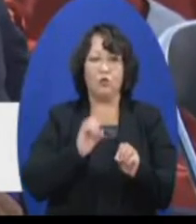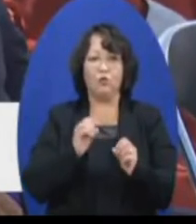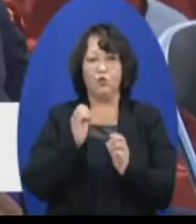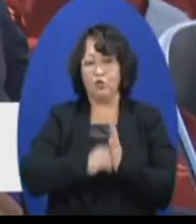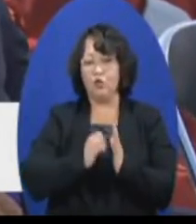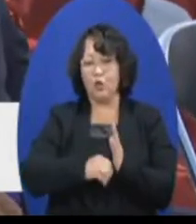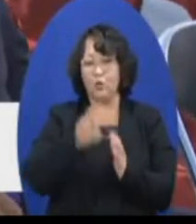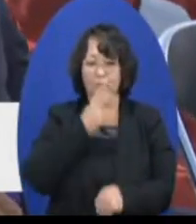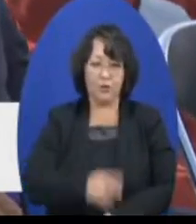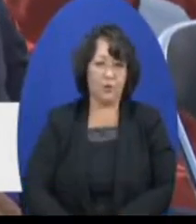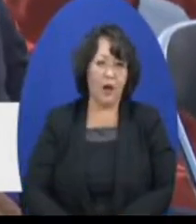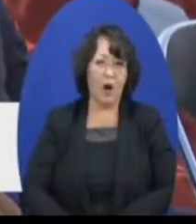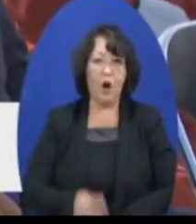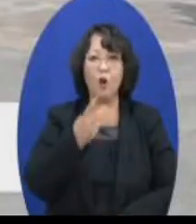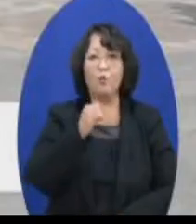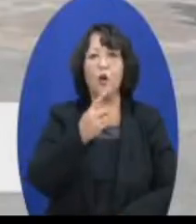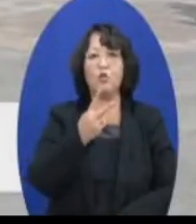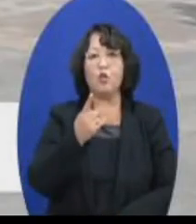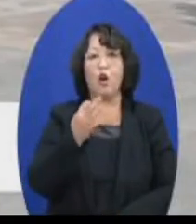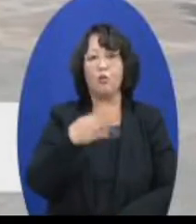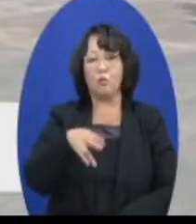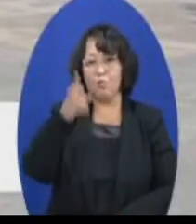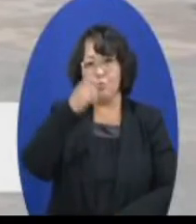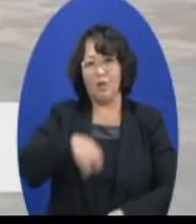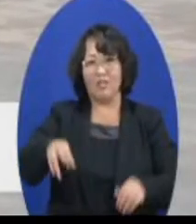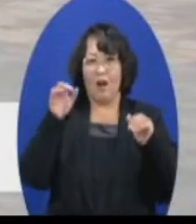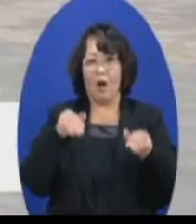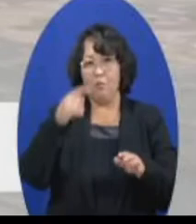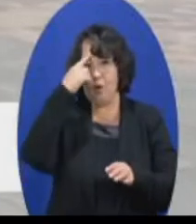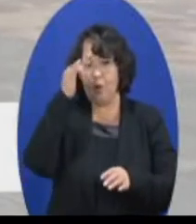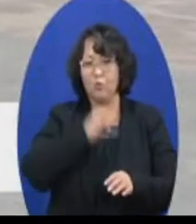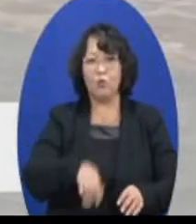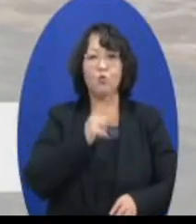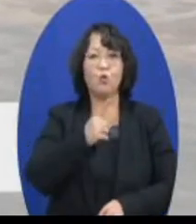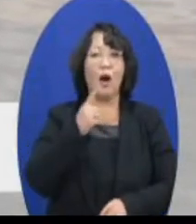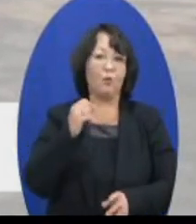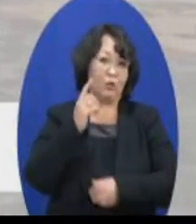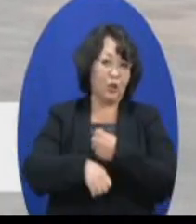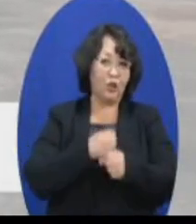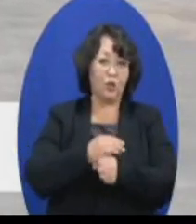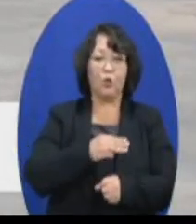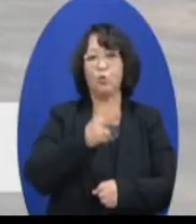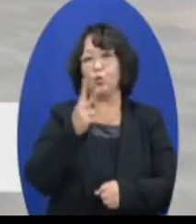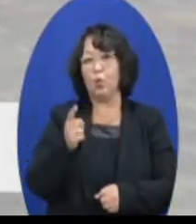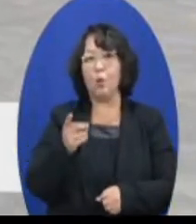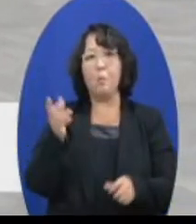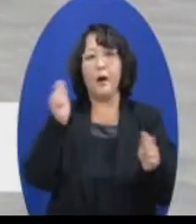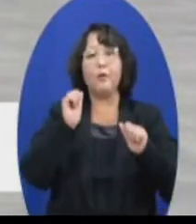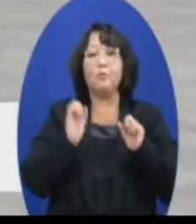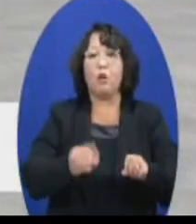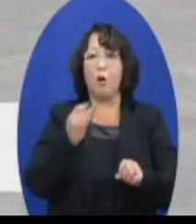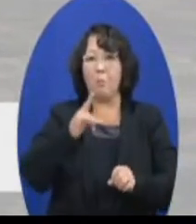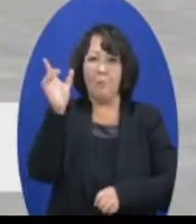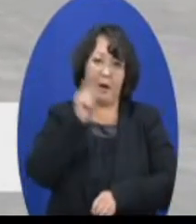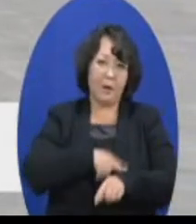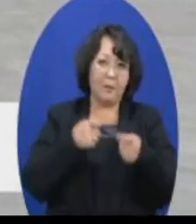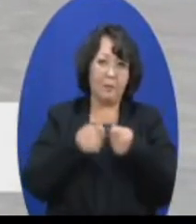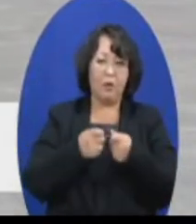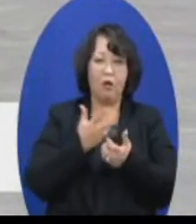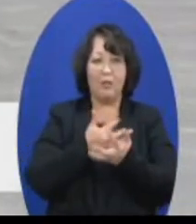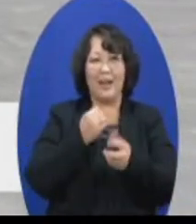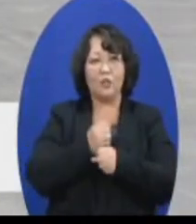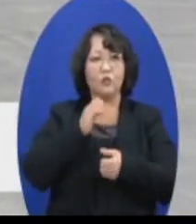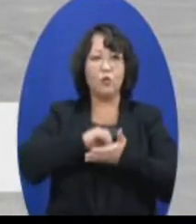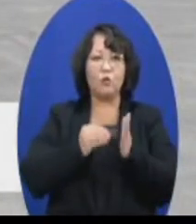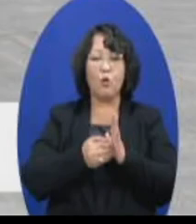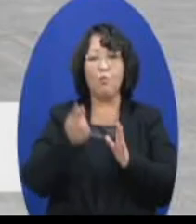байгаамаа. Ирэх 2021 онд Богдхаанд Монгол улсын 110 жилийн түүхэн ой тохоно. Ойг угтан олон ажил төлөвлөсний нэг нь